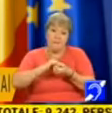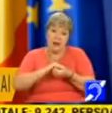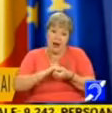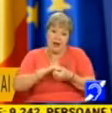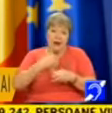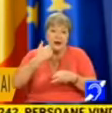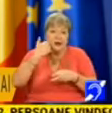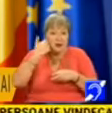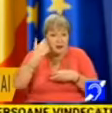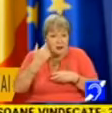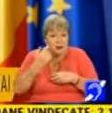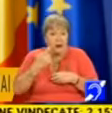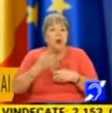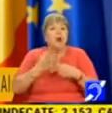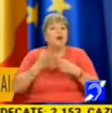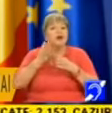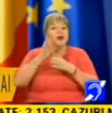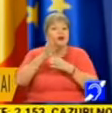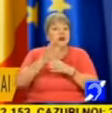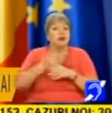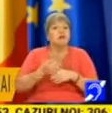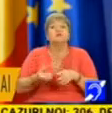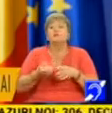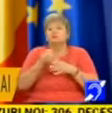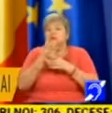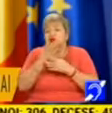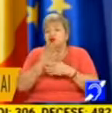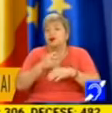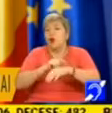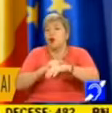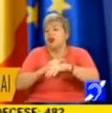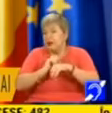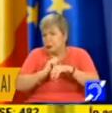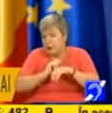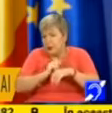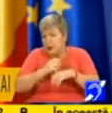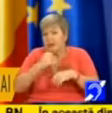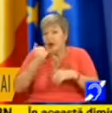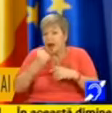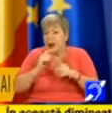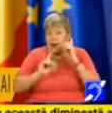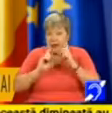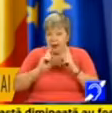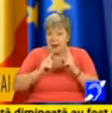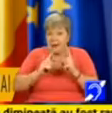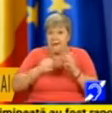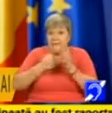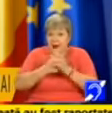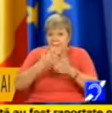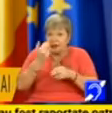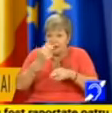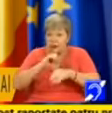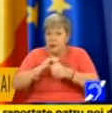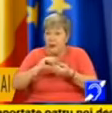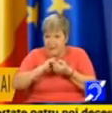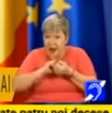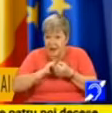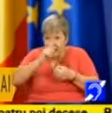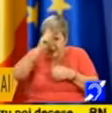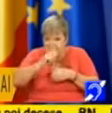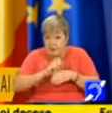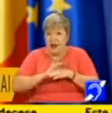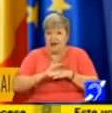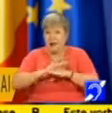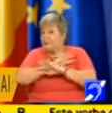intra într-o nouă perioadă care, dacă respectăm până atunci foarte bine cum